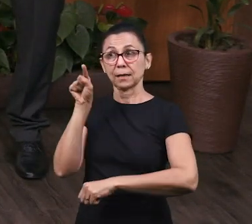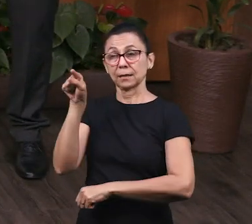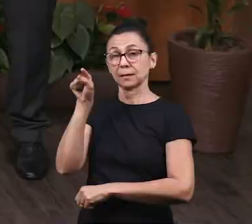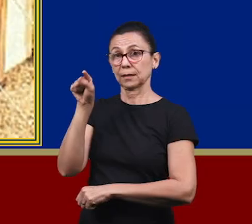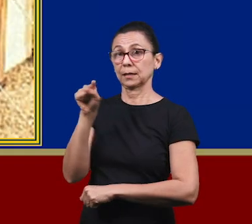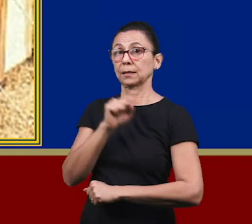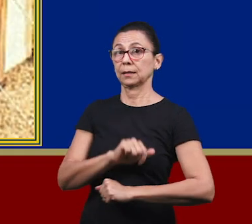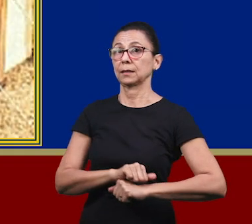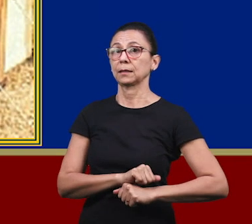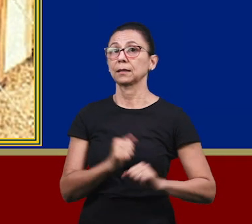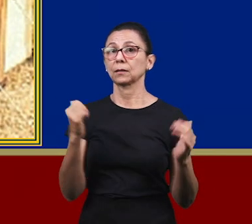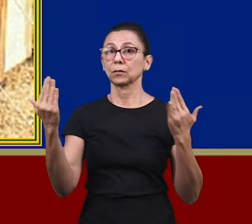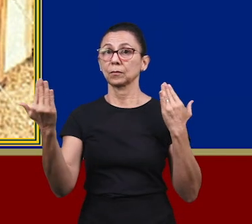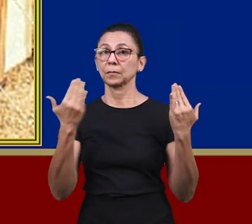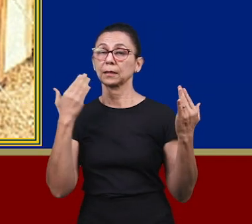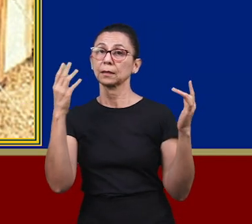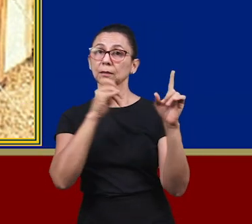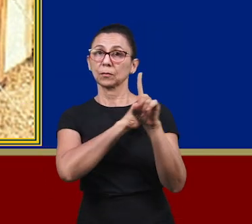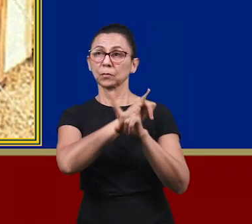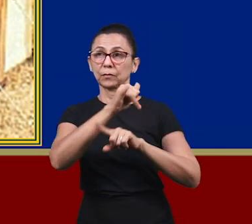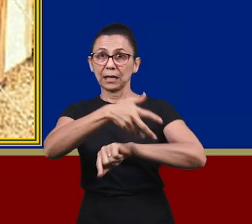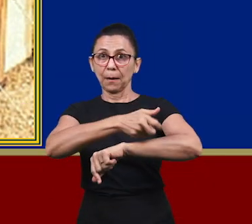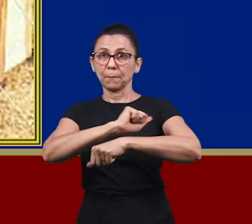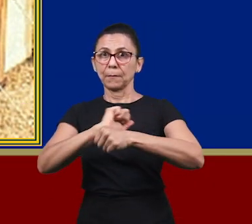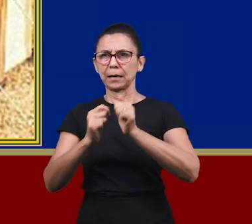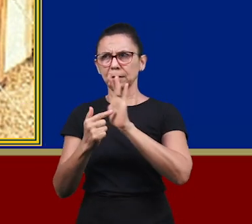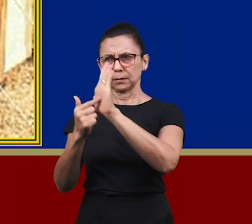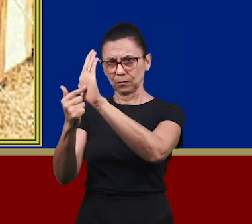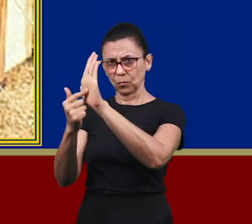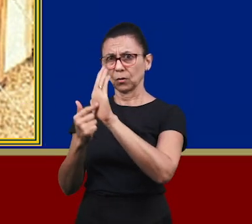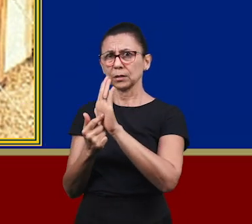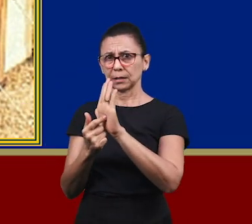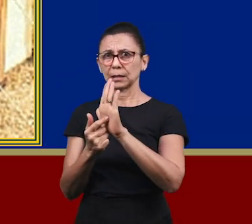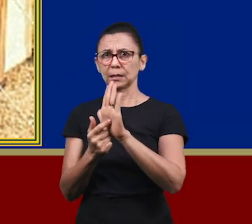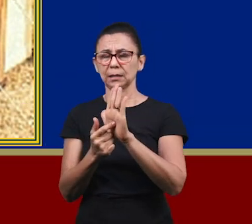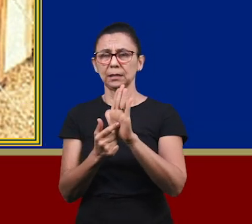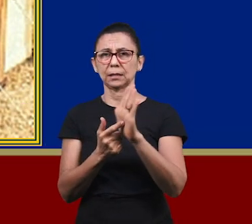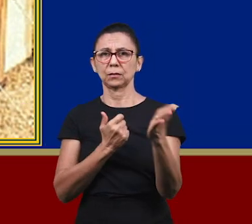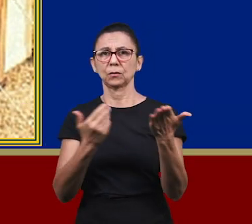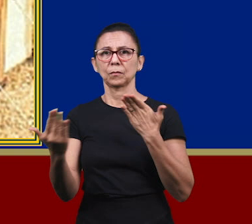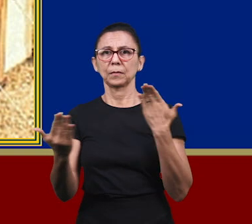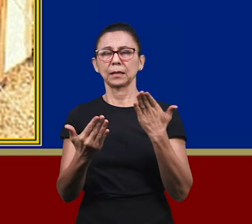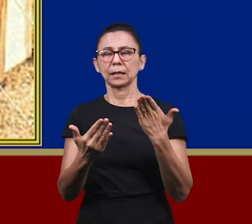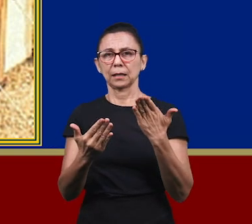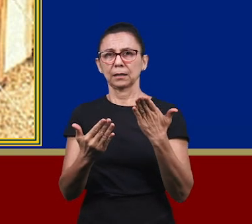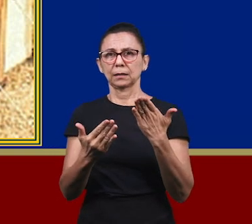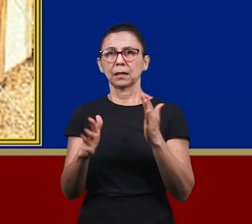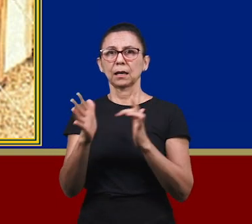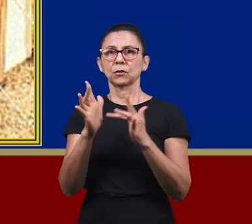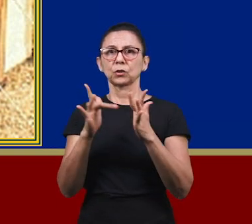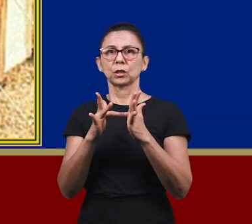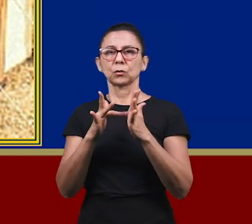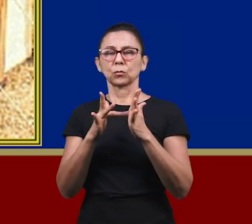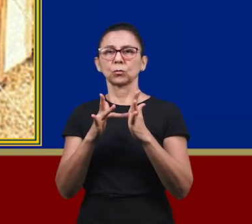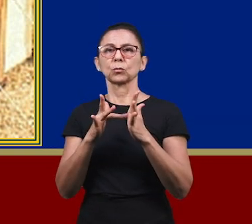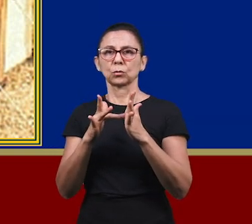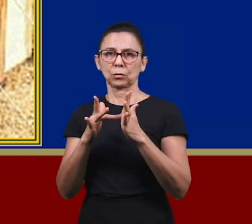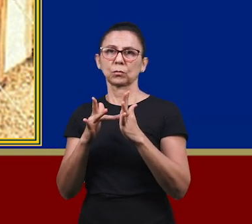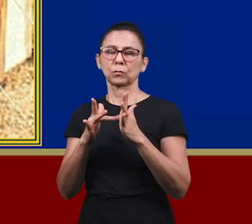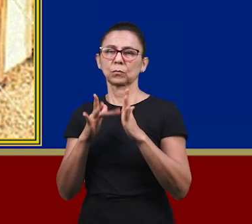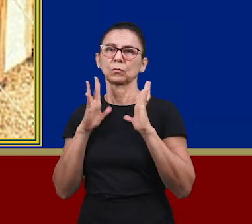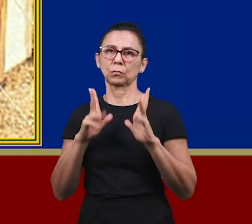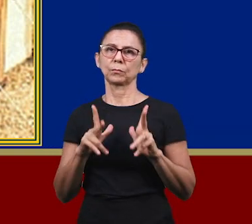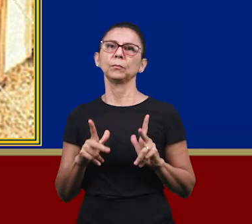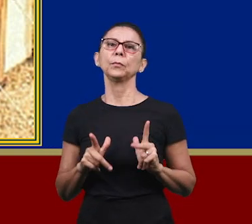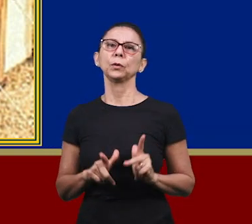cette couverture, c'est un type prophétique de la sainteté du Seigneur Jésus. Mais cette